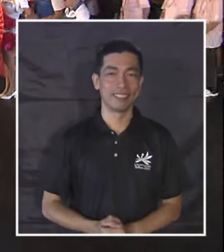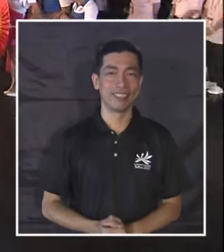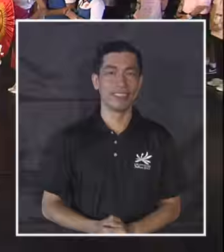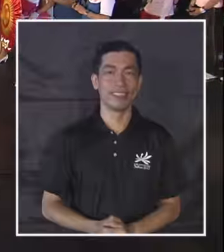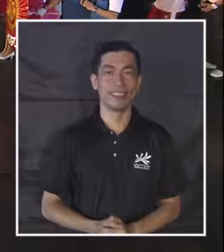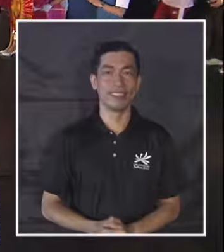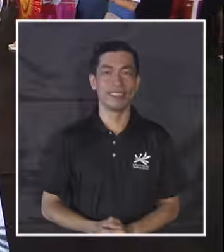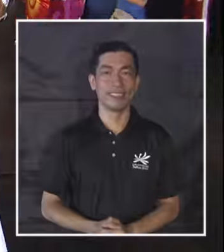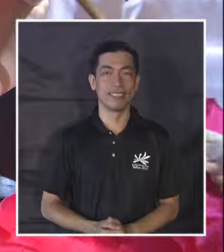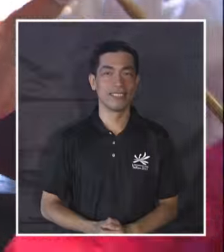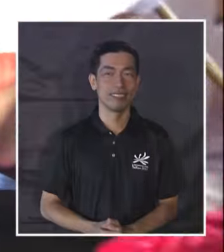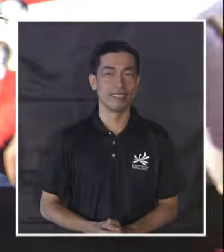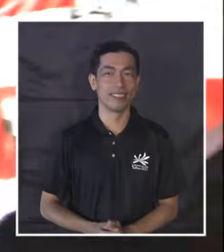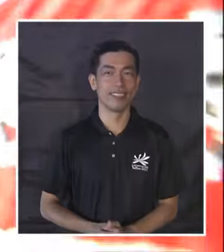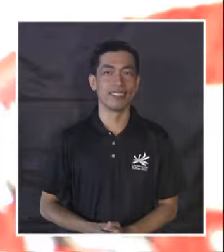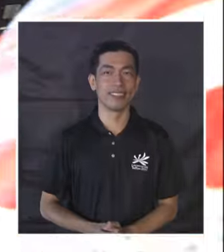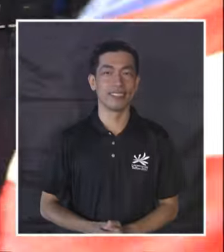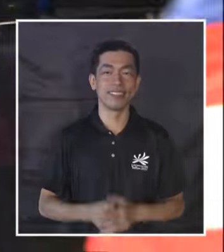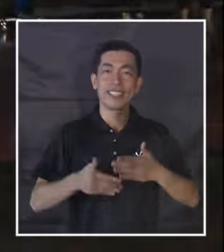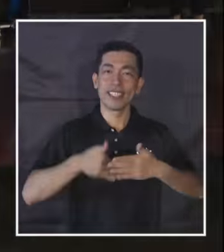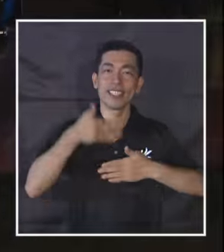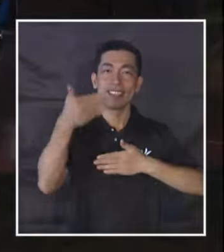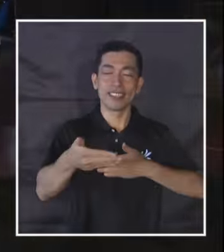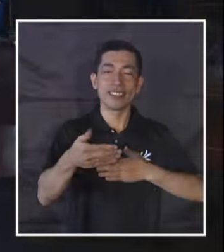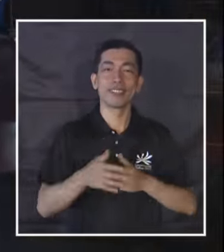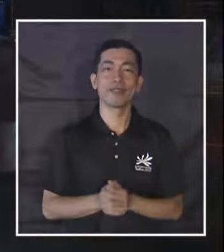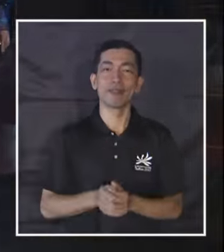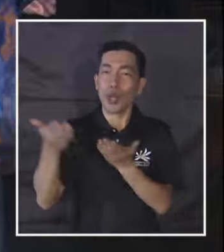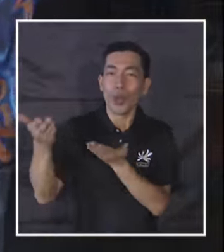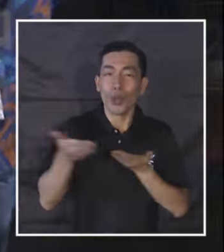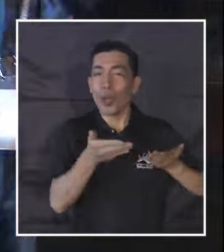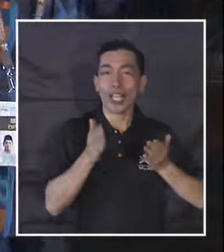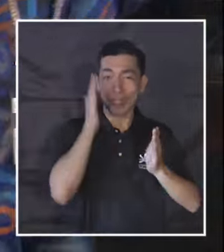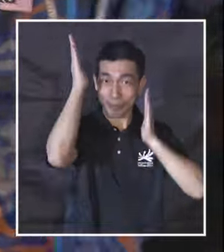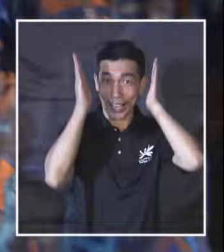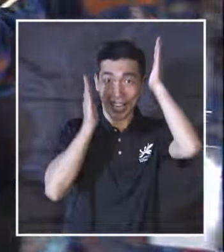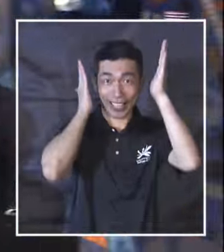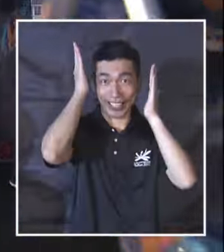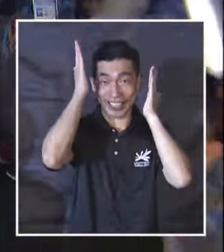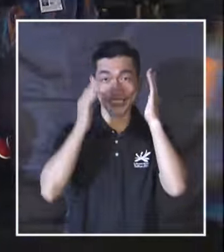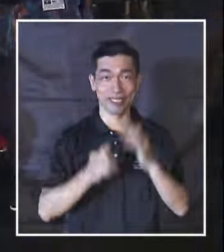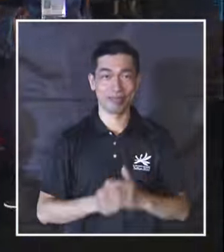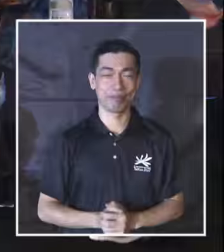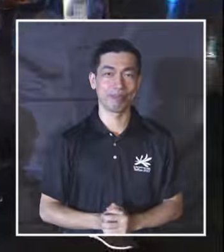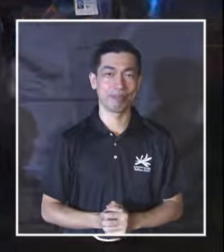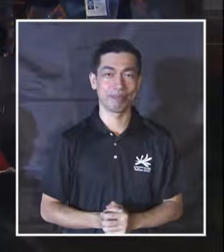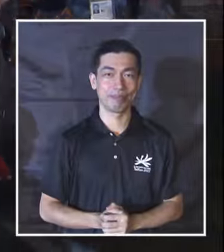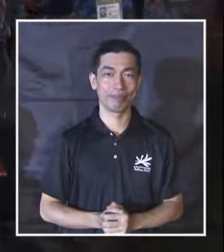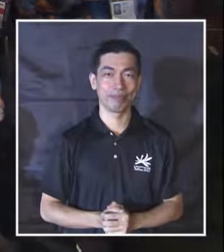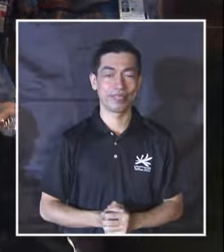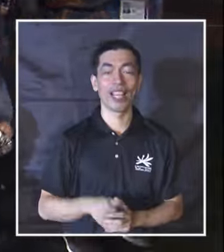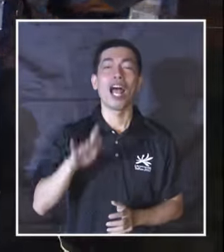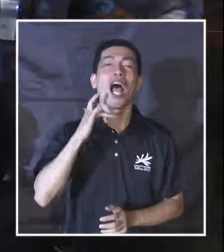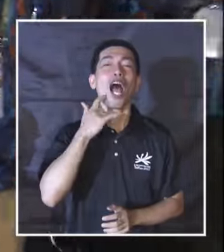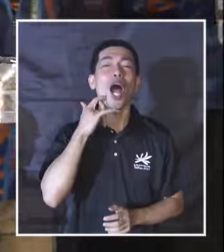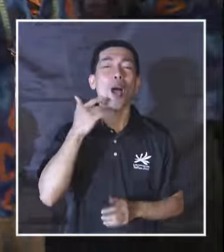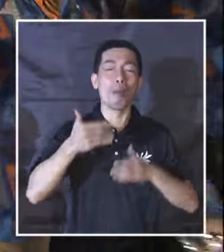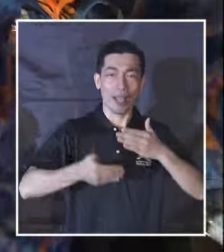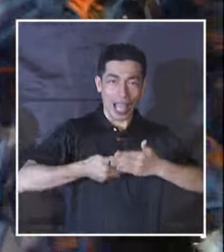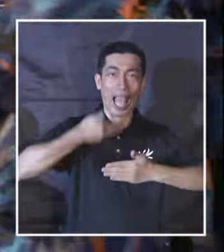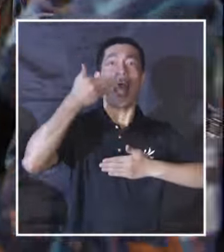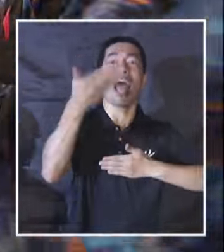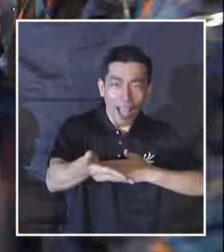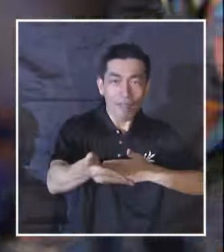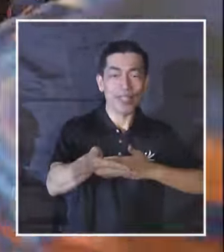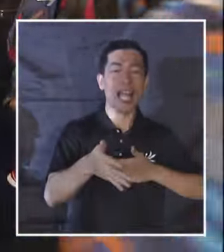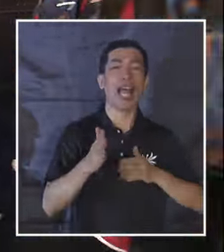接着进场是马来西亚代表队。 在澳门代表队之后呢，我们可以看到马